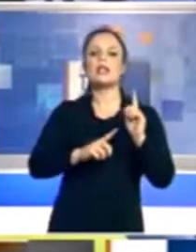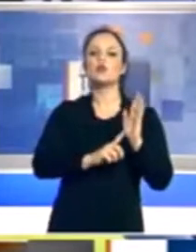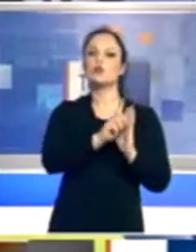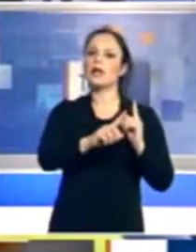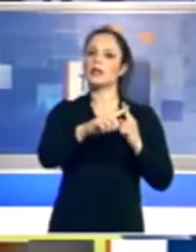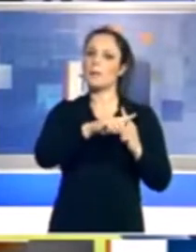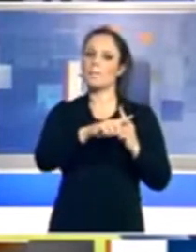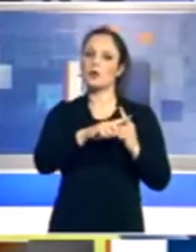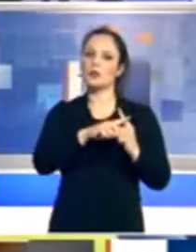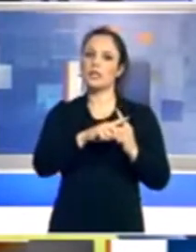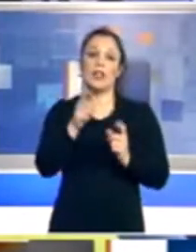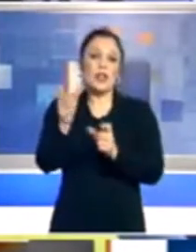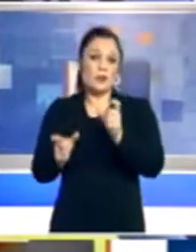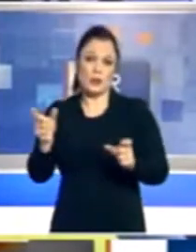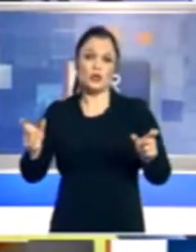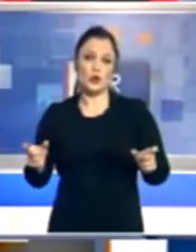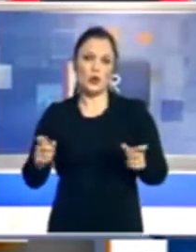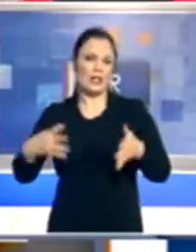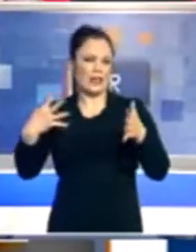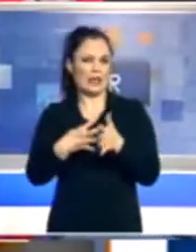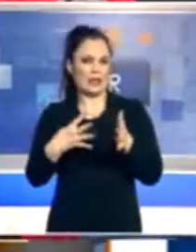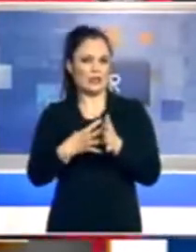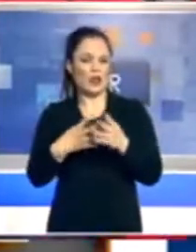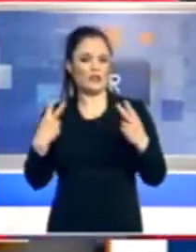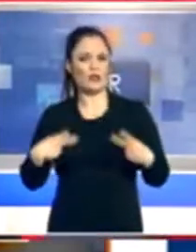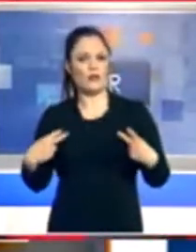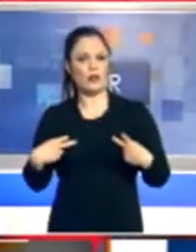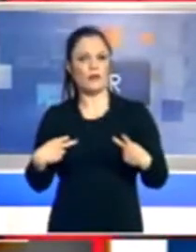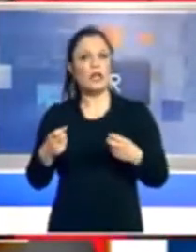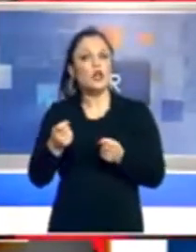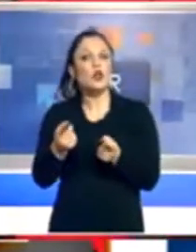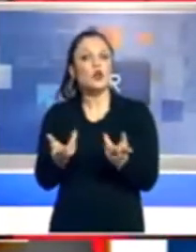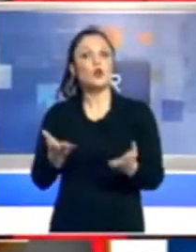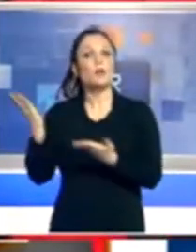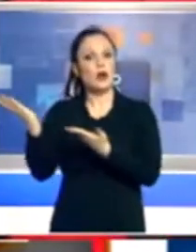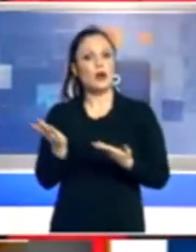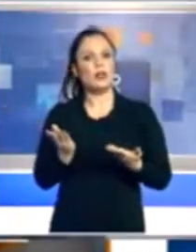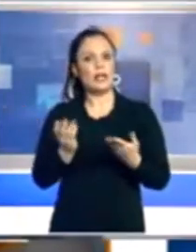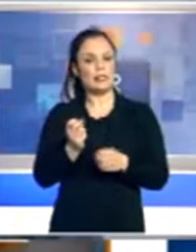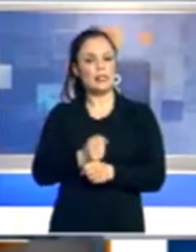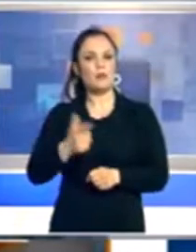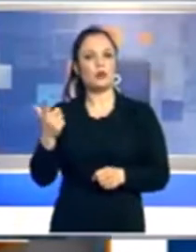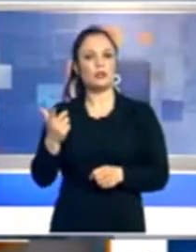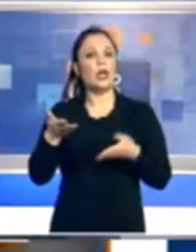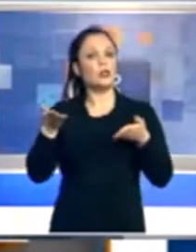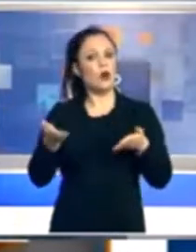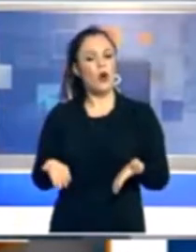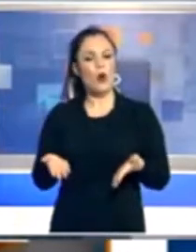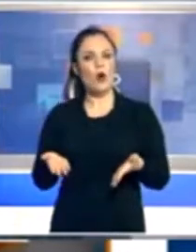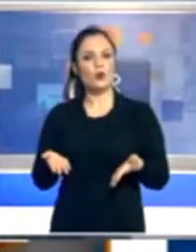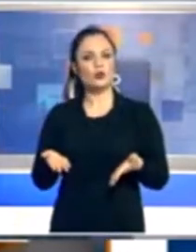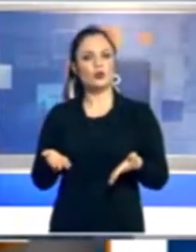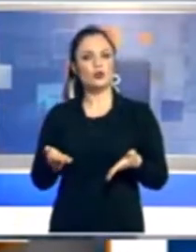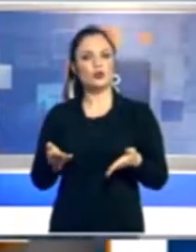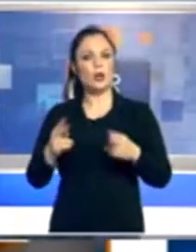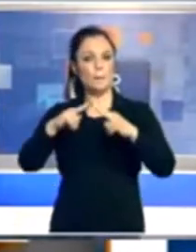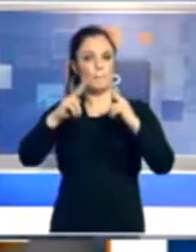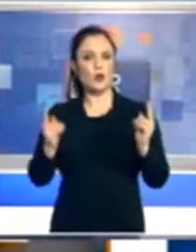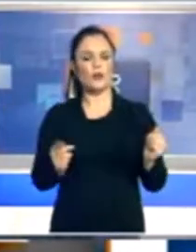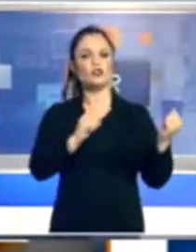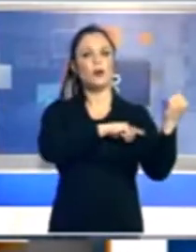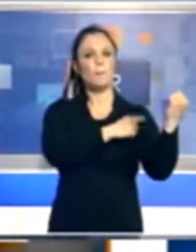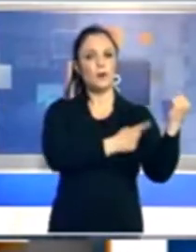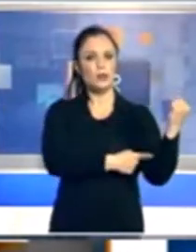persone che vengono da momenti di difficoltà. E i numeri dell'accoglienza sono già importanti. Ad oggi abbiamo in provincia di